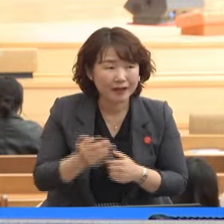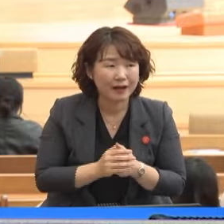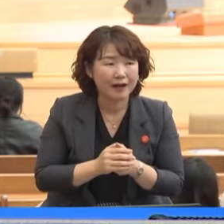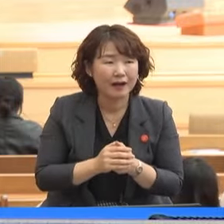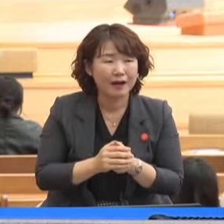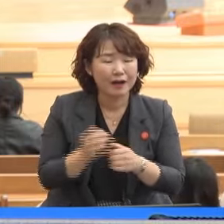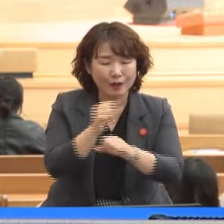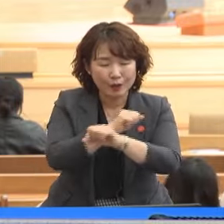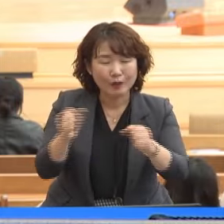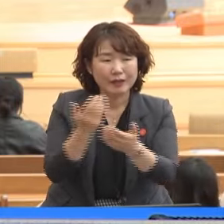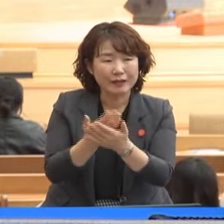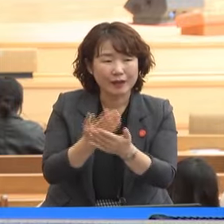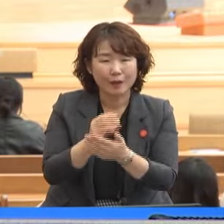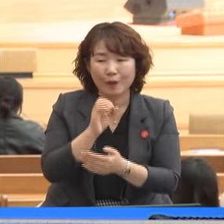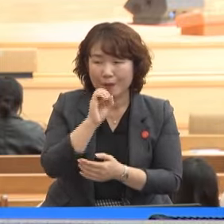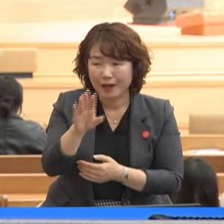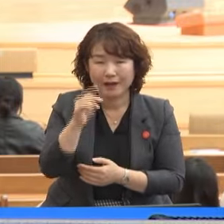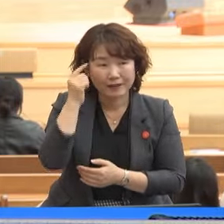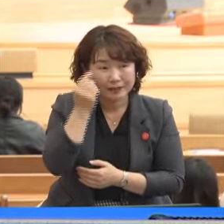용서를 구하셨나요?